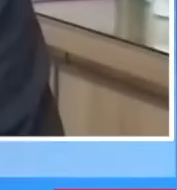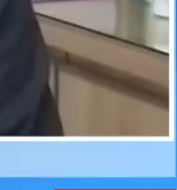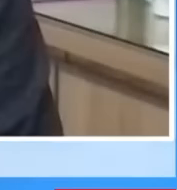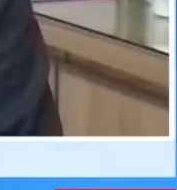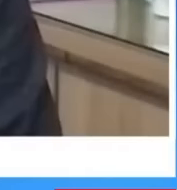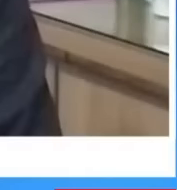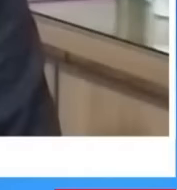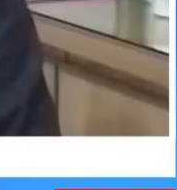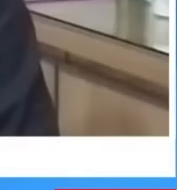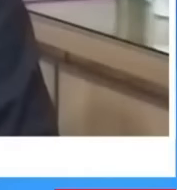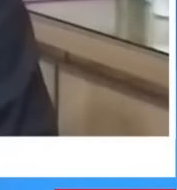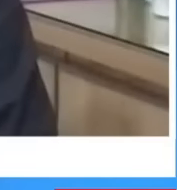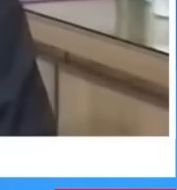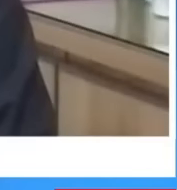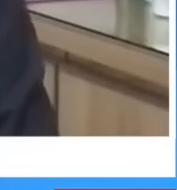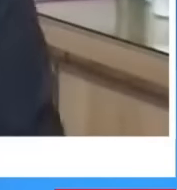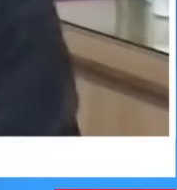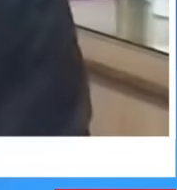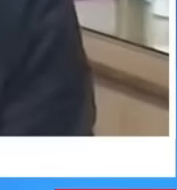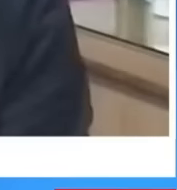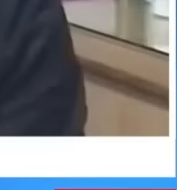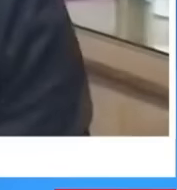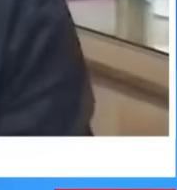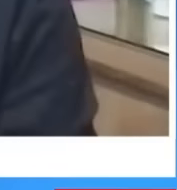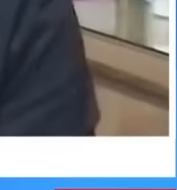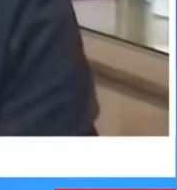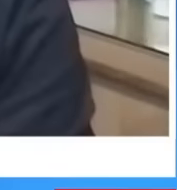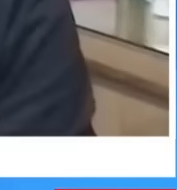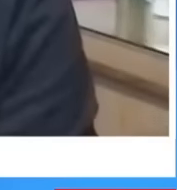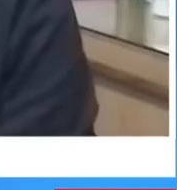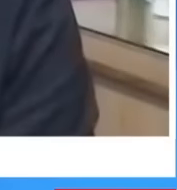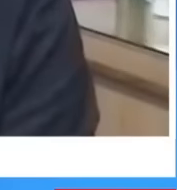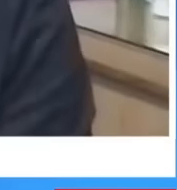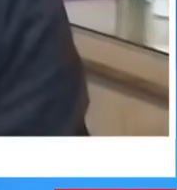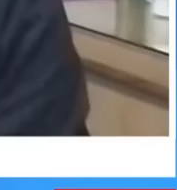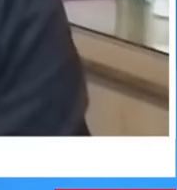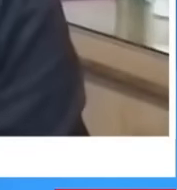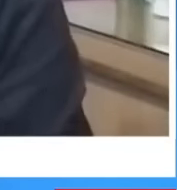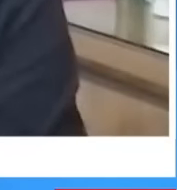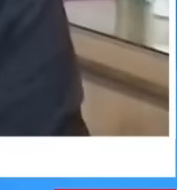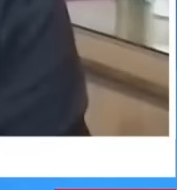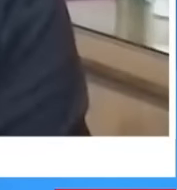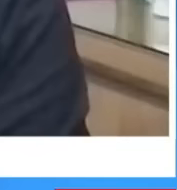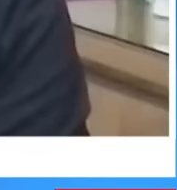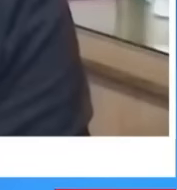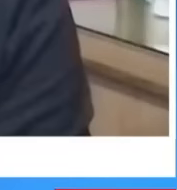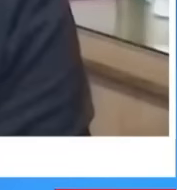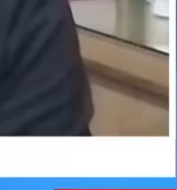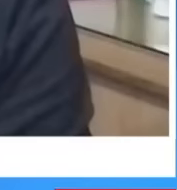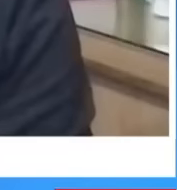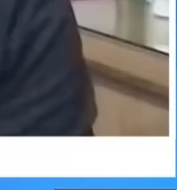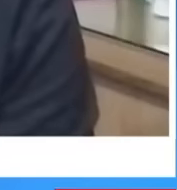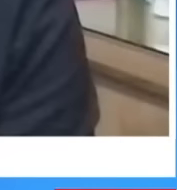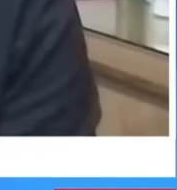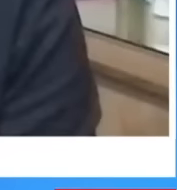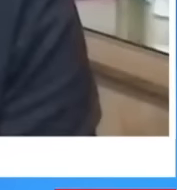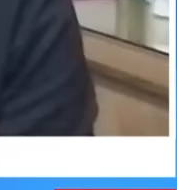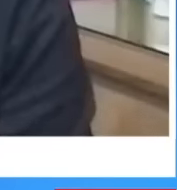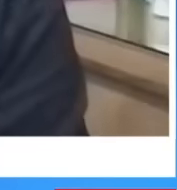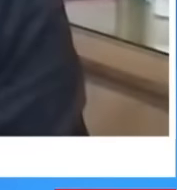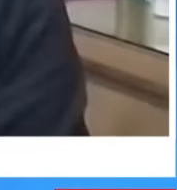di negara saat di atas ini kan swing awan. Voters ini masih cukup banyak ya, masih cukup tinggi jumlahnya. Sedangkan untuk debat ini hanya bisa menarik 5% saja pemilih swing